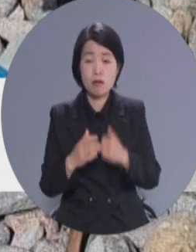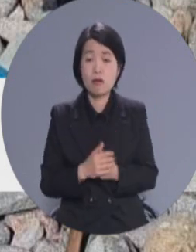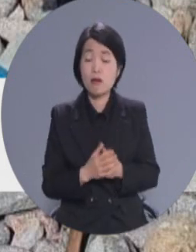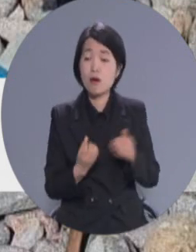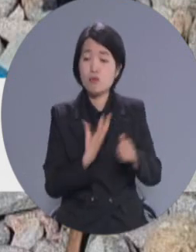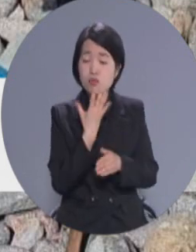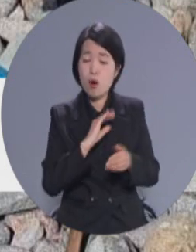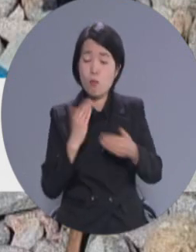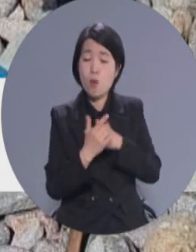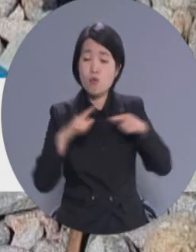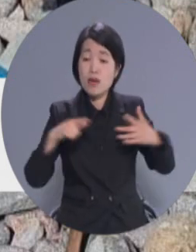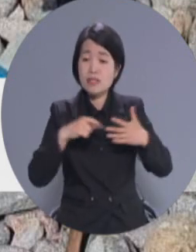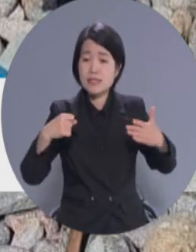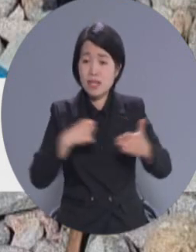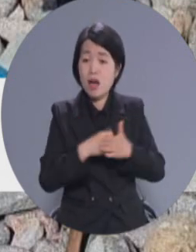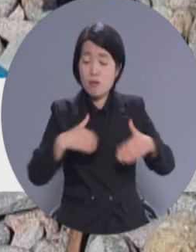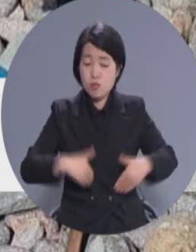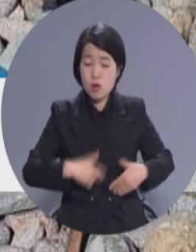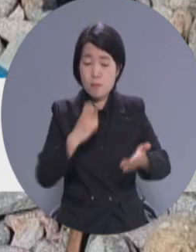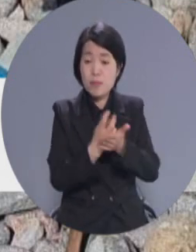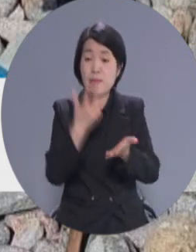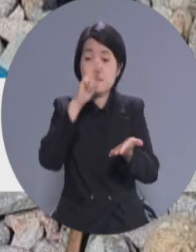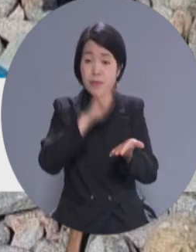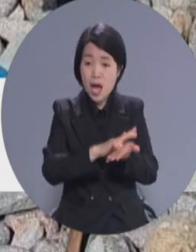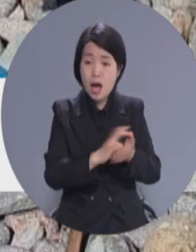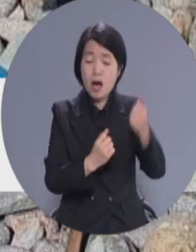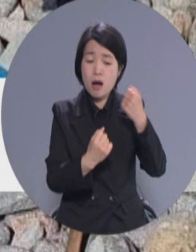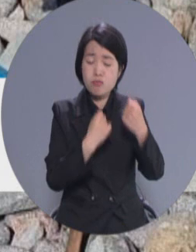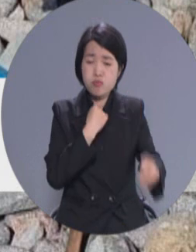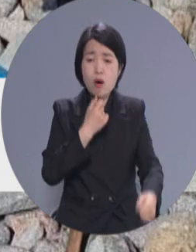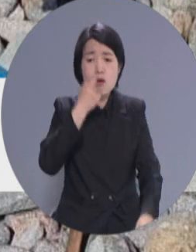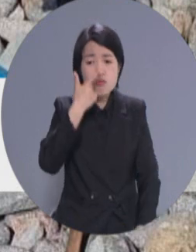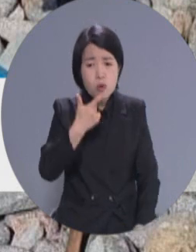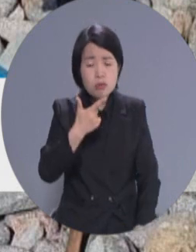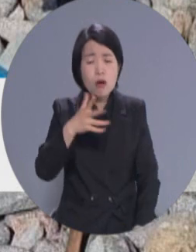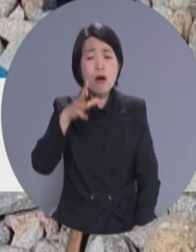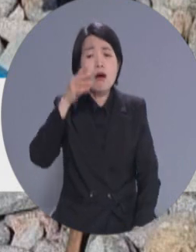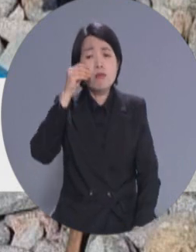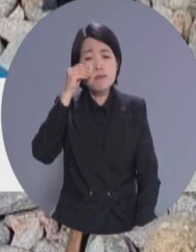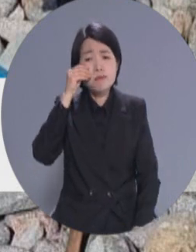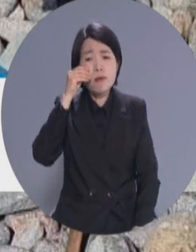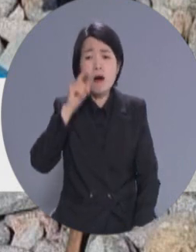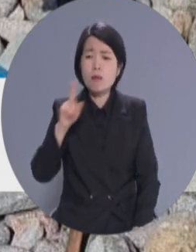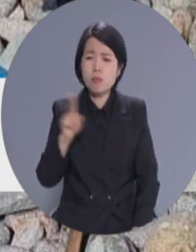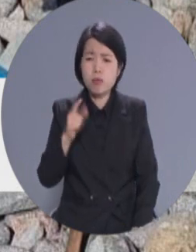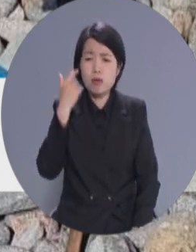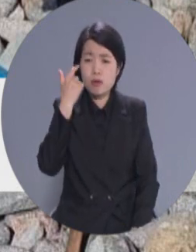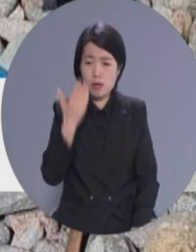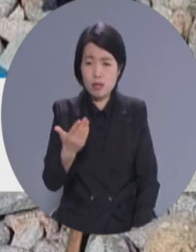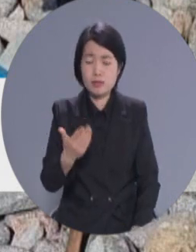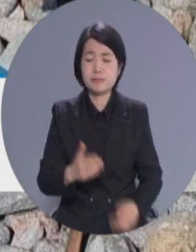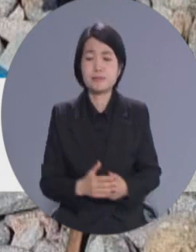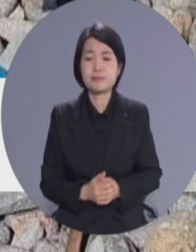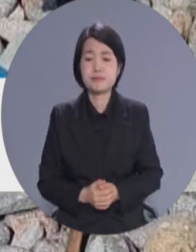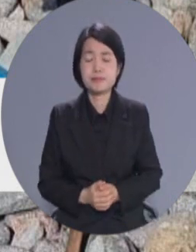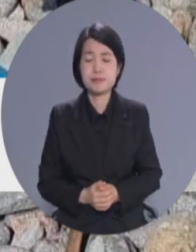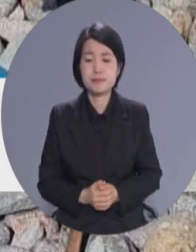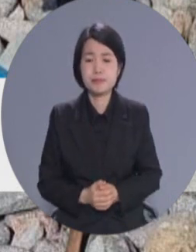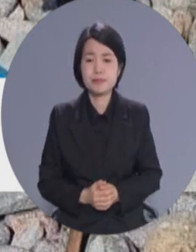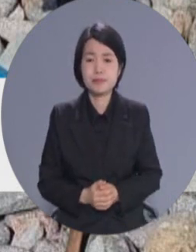상괭이 보호구역을 지정해야 한다는 조례 역시 시행 반년이 넘도록 제자리 걸음입니다. 최양지 기자의